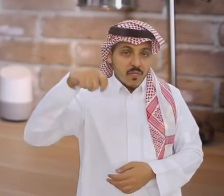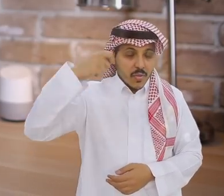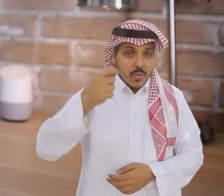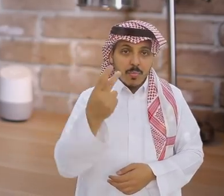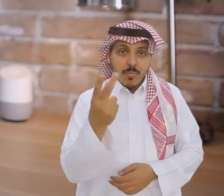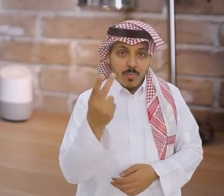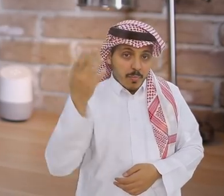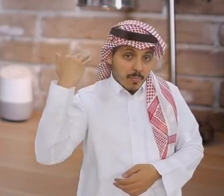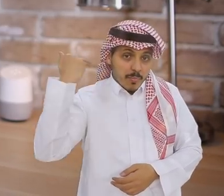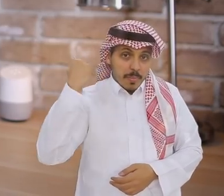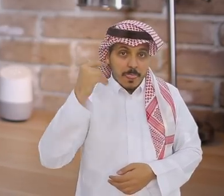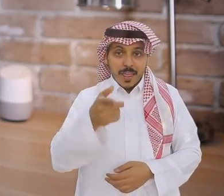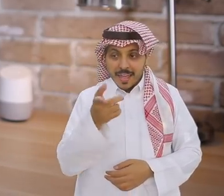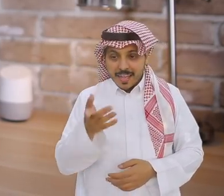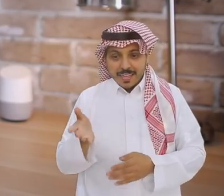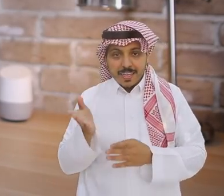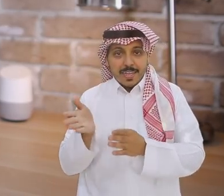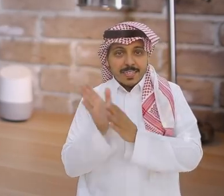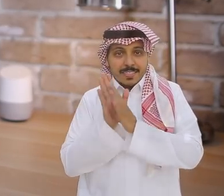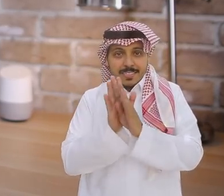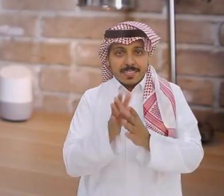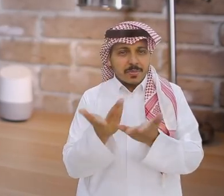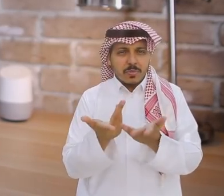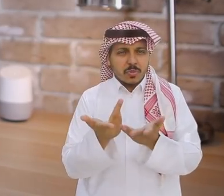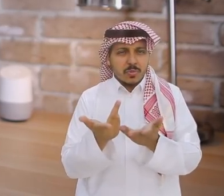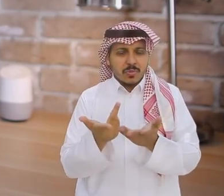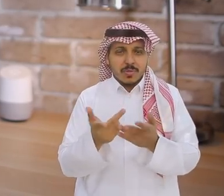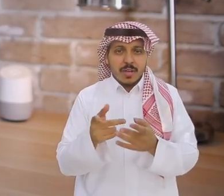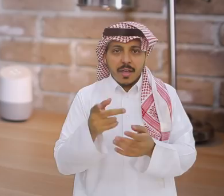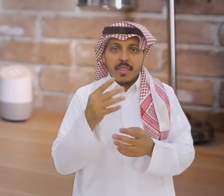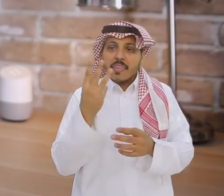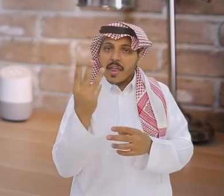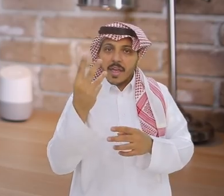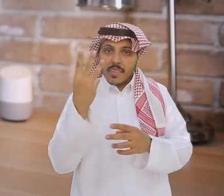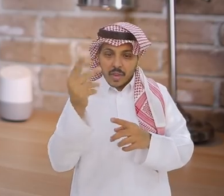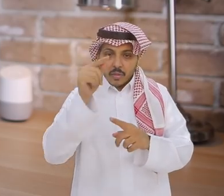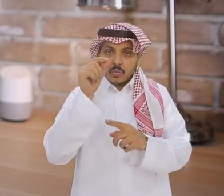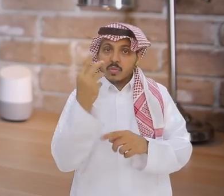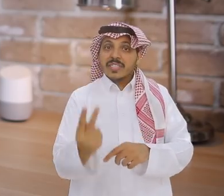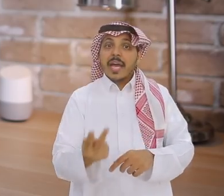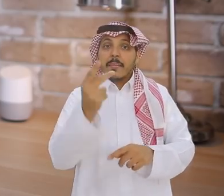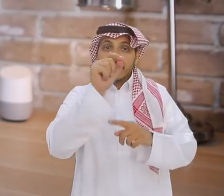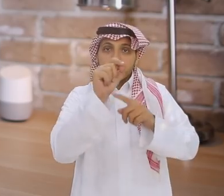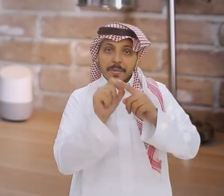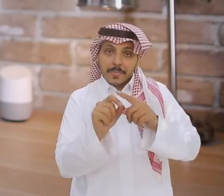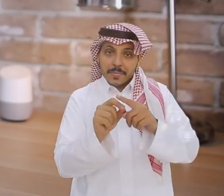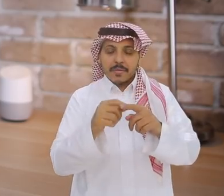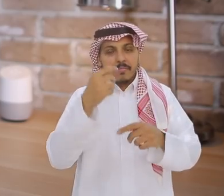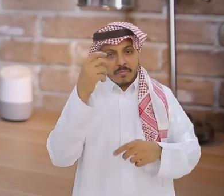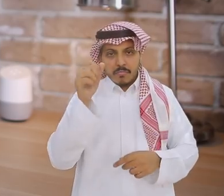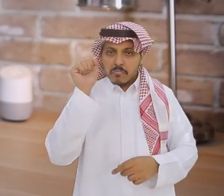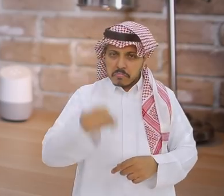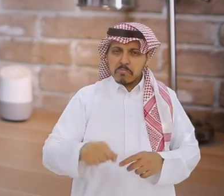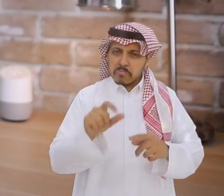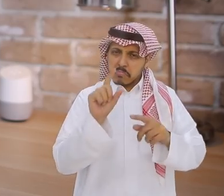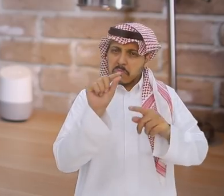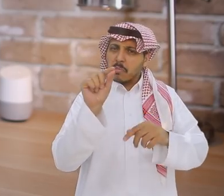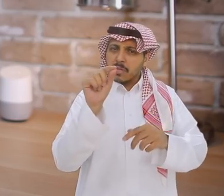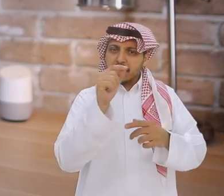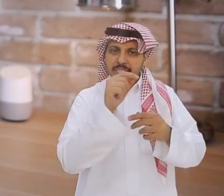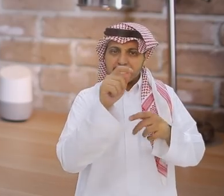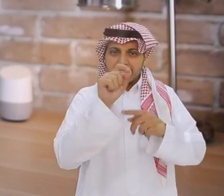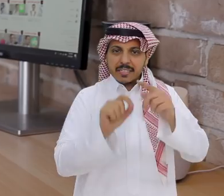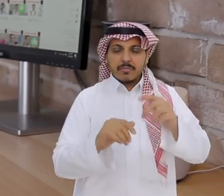الماضية والسايبر تيك أكورد. السايبر تيك أكورد 73% منكم قال إنها خطوة ممتازة من الشركات، بس إن شاء